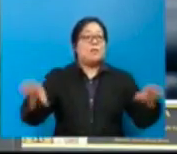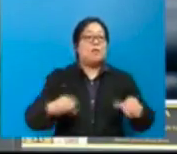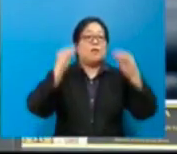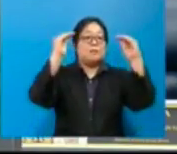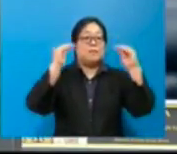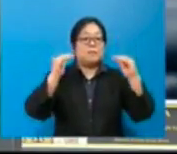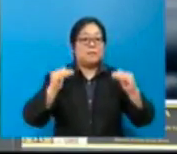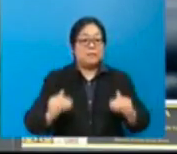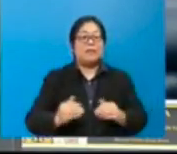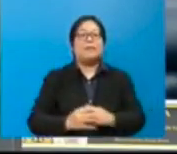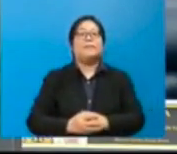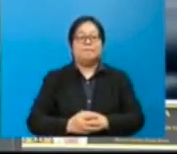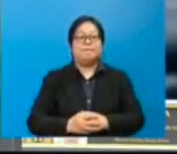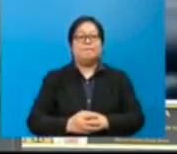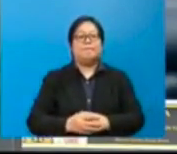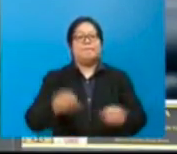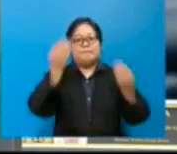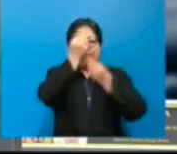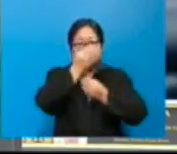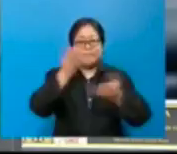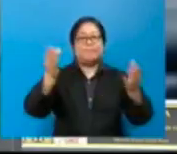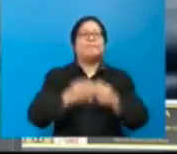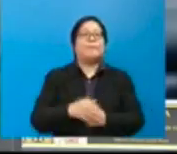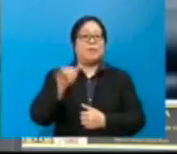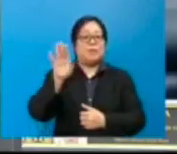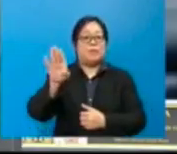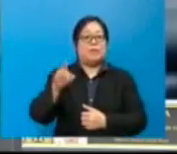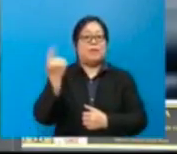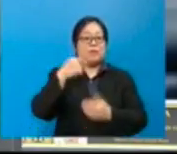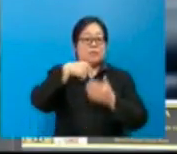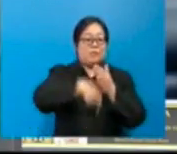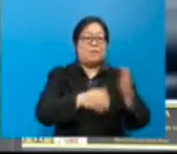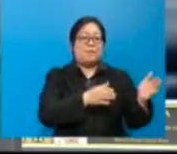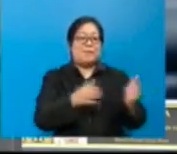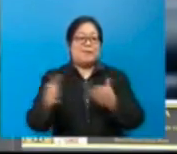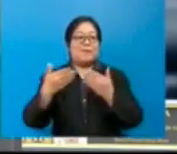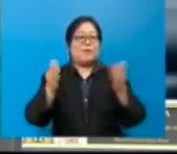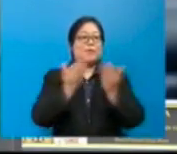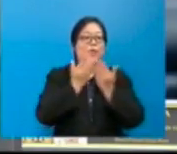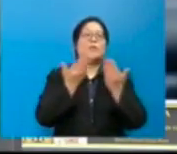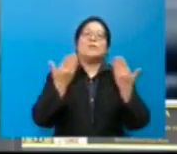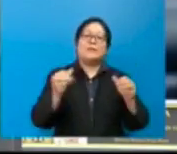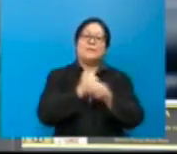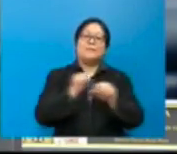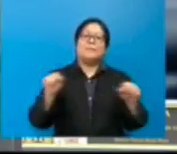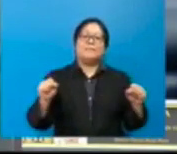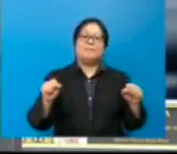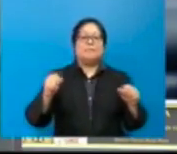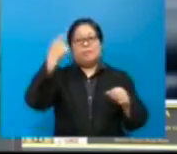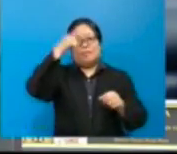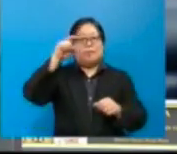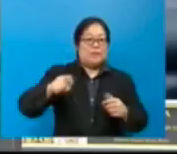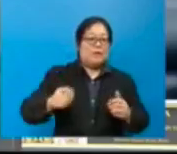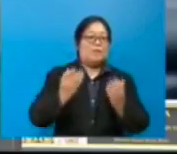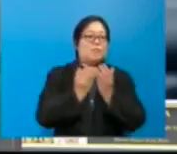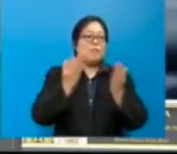secara berperingkat. Untuk maklumat yang berhormat, satu pelan komprehensif pembukaan semula sekolah telah disediakan bagi memastikan